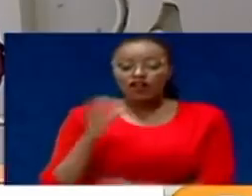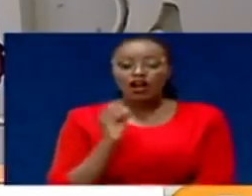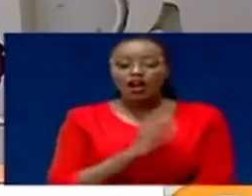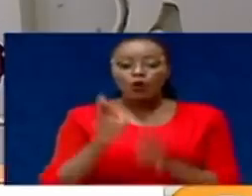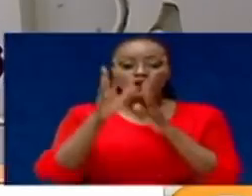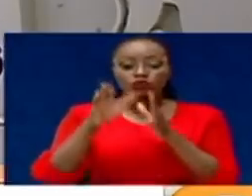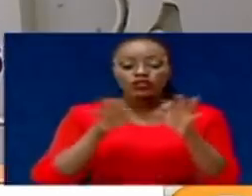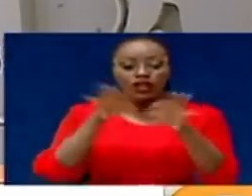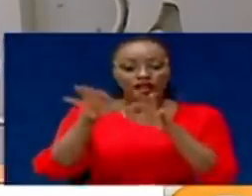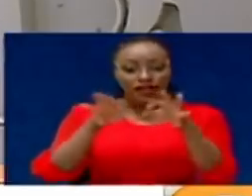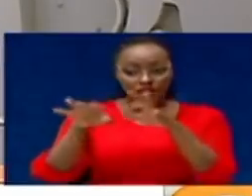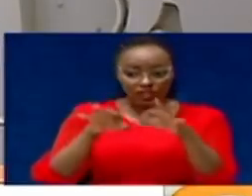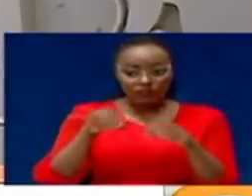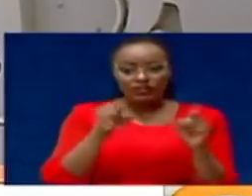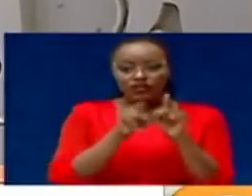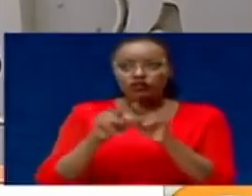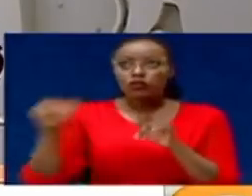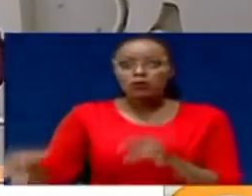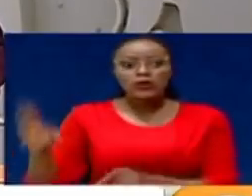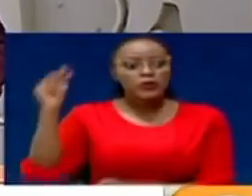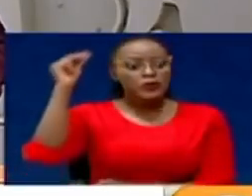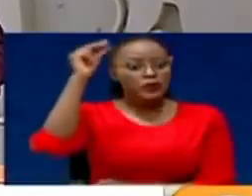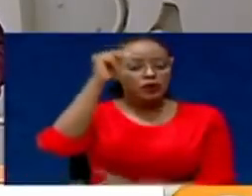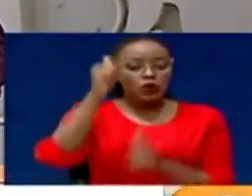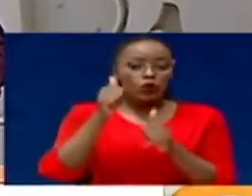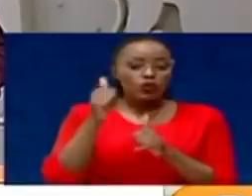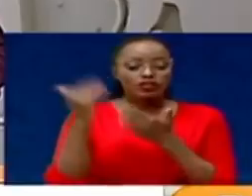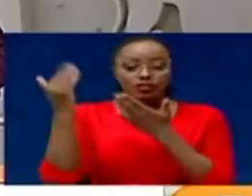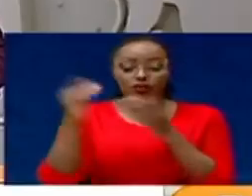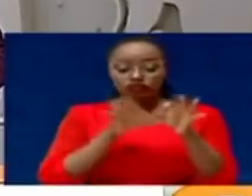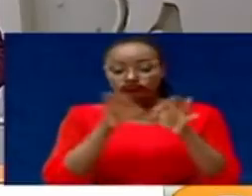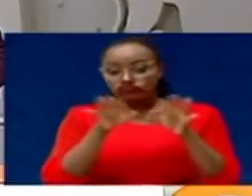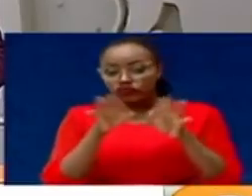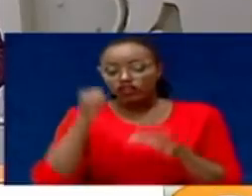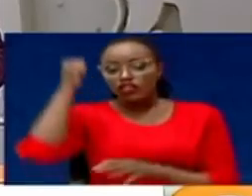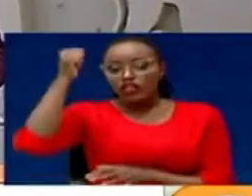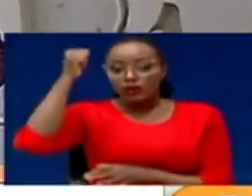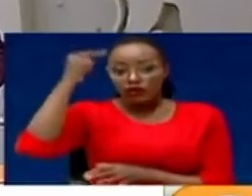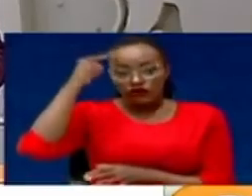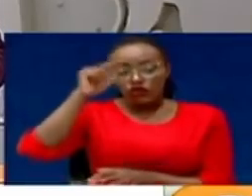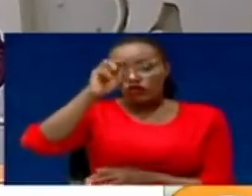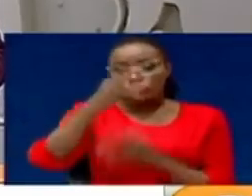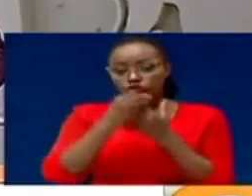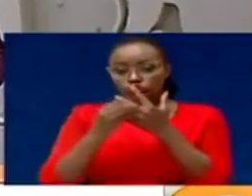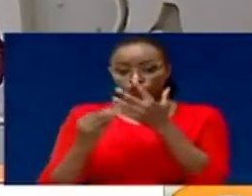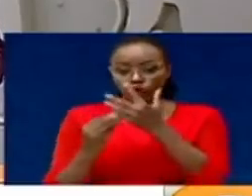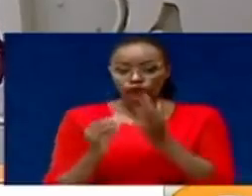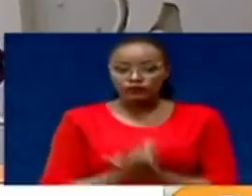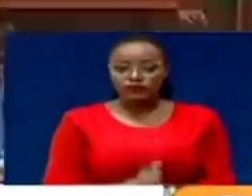Shitera anaarifu kuhusu kikao cha kutu nzima kinachotarajiwa kubaini mwelekeo wa siasa za Mike Mbuvi